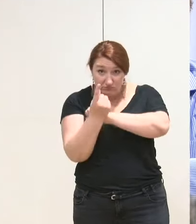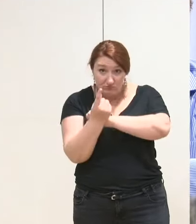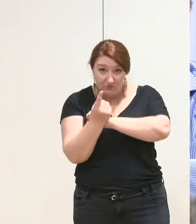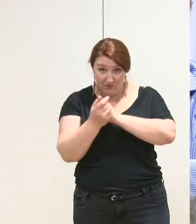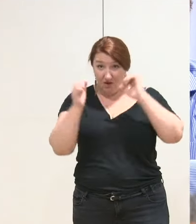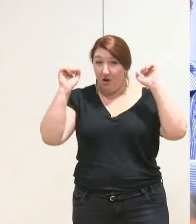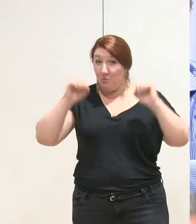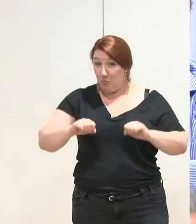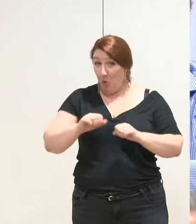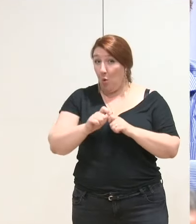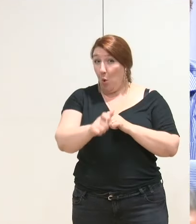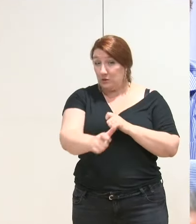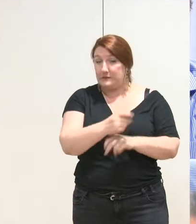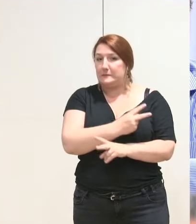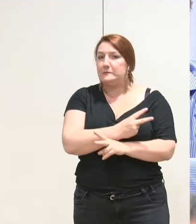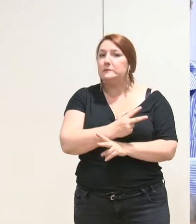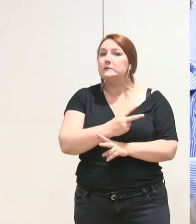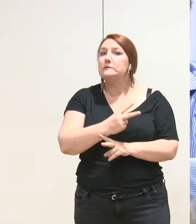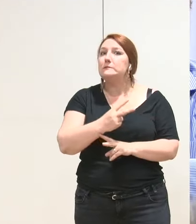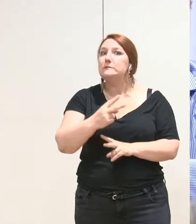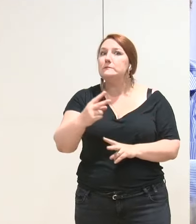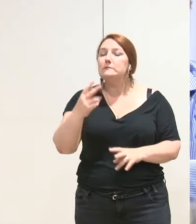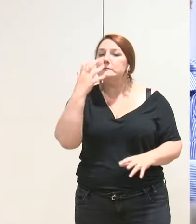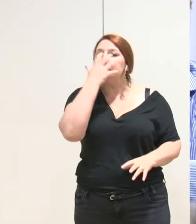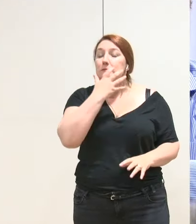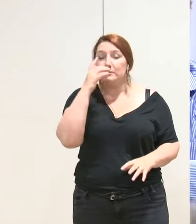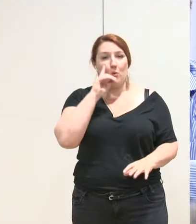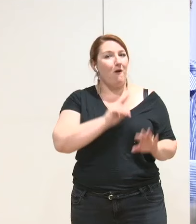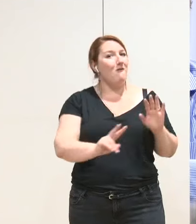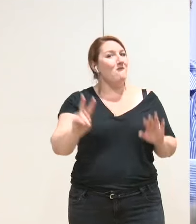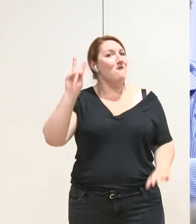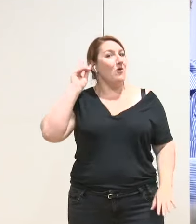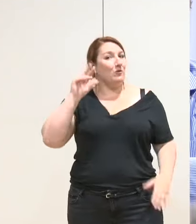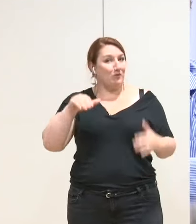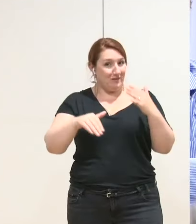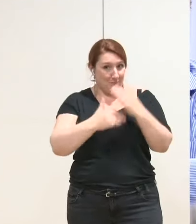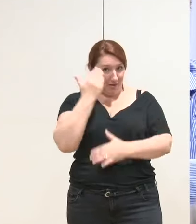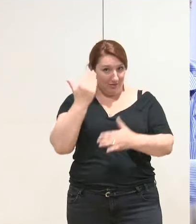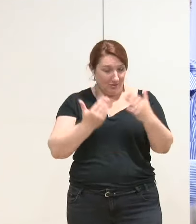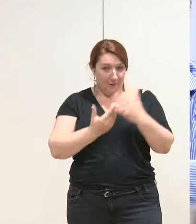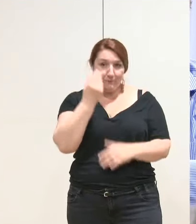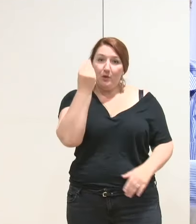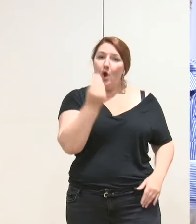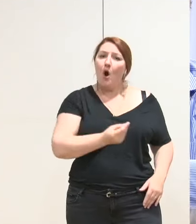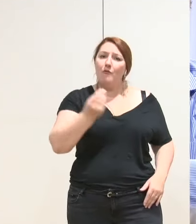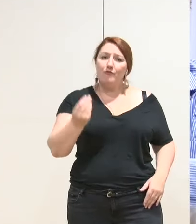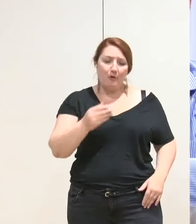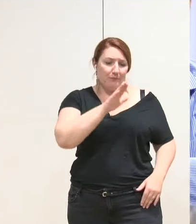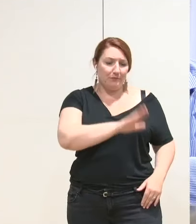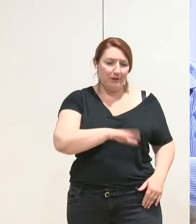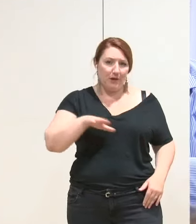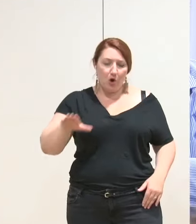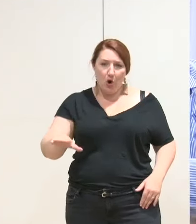le dos parce que vendredi matin les enfants de du primaire de l'école